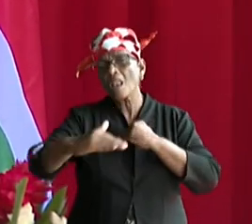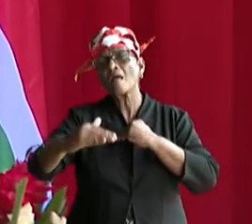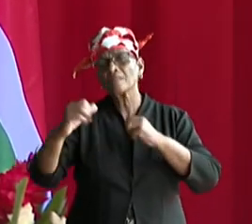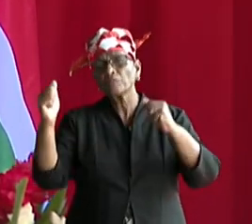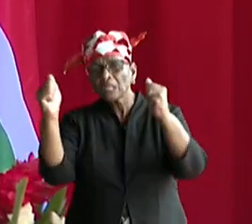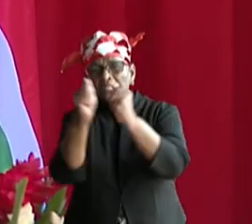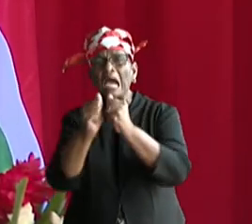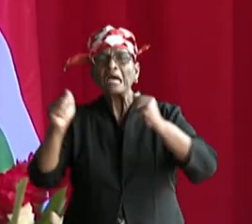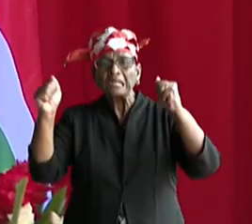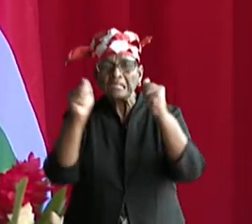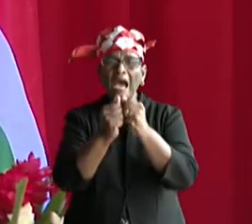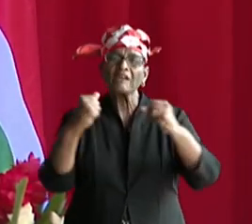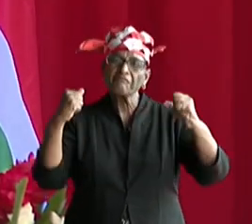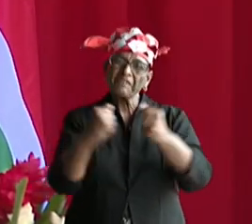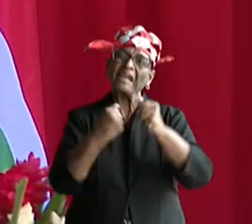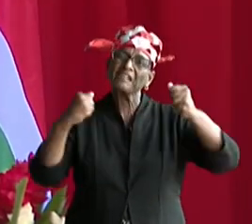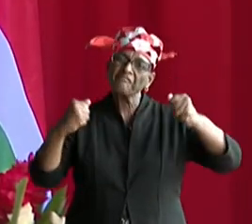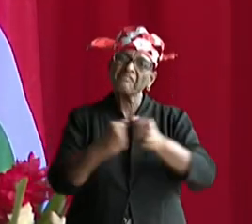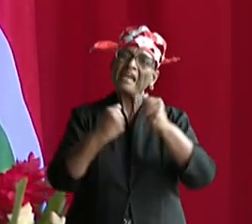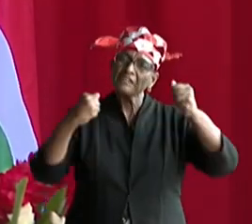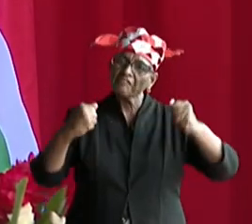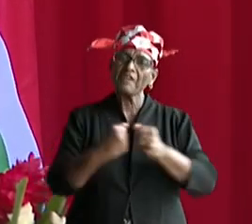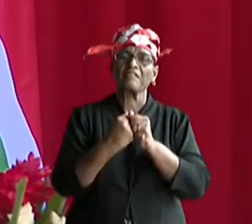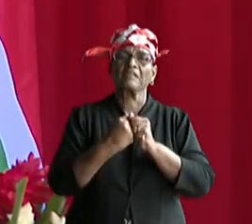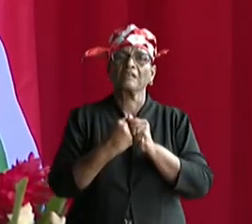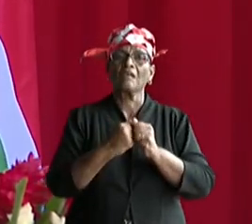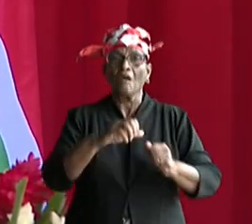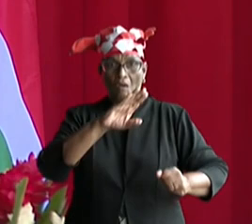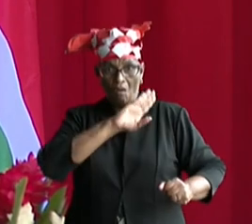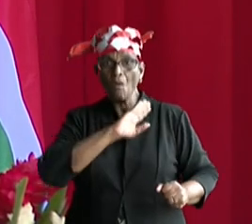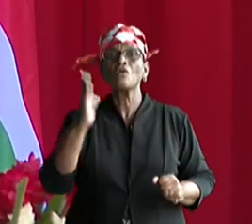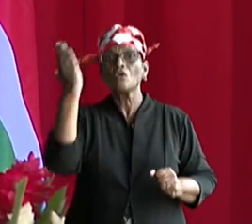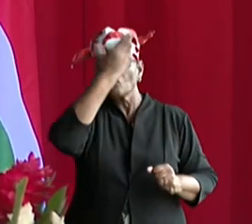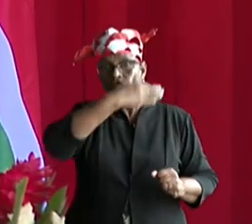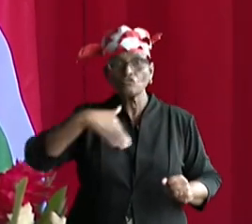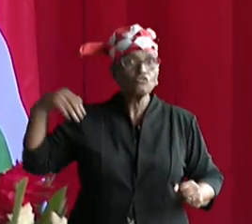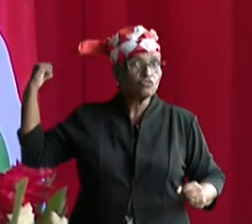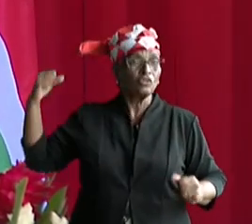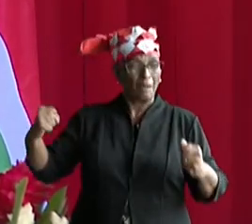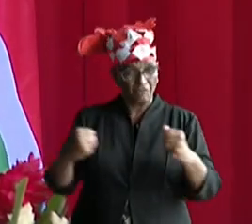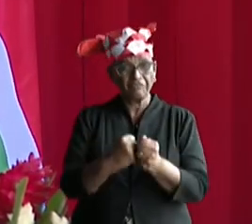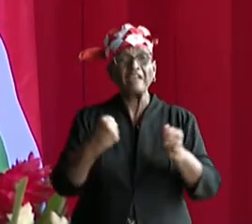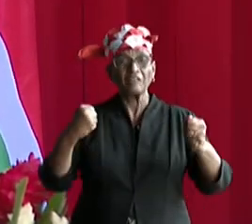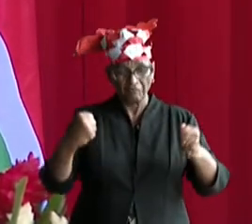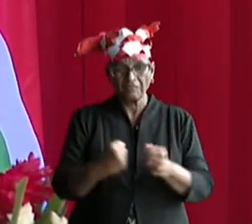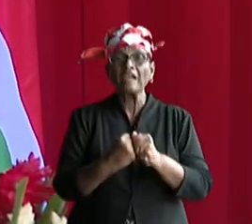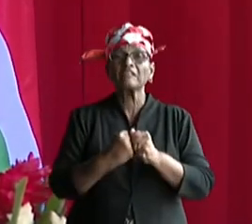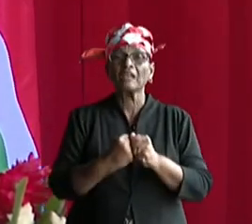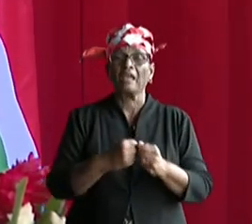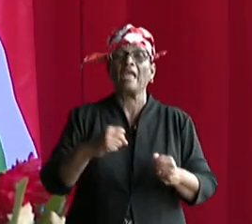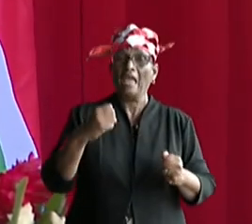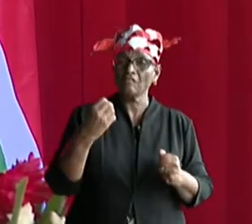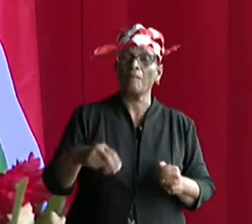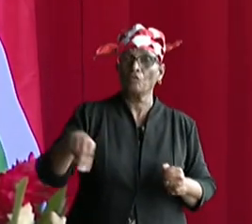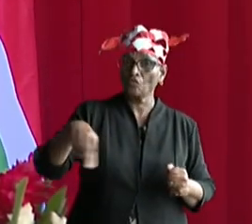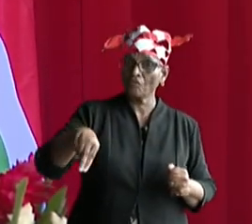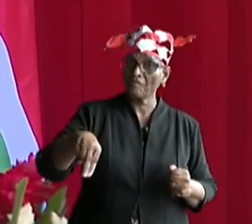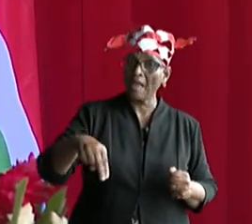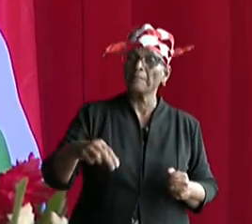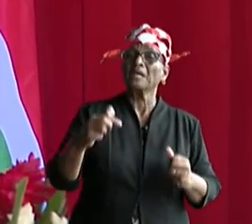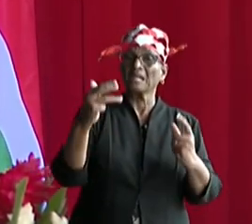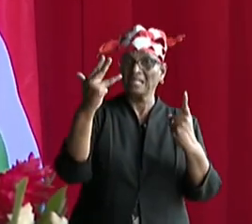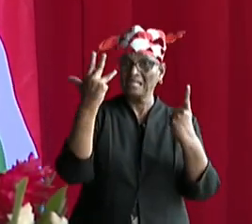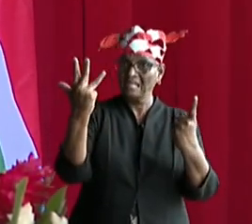jarenlange strijd geleverd. Ook Suriname heeft gestreden en op 25 november 1975 verkregen wij